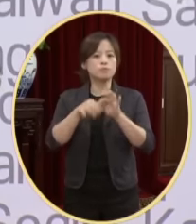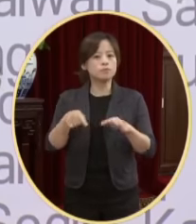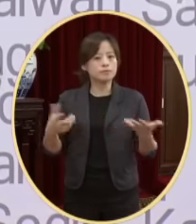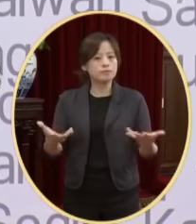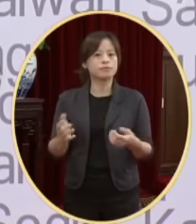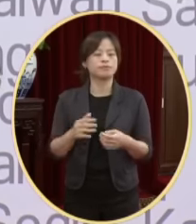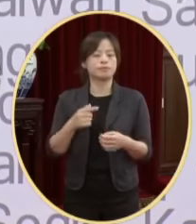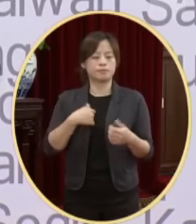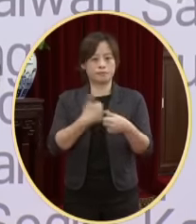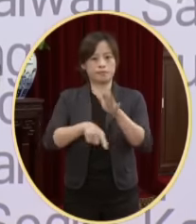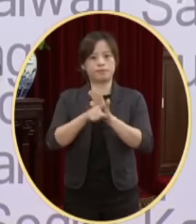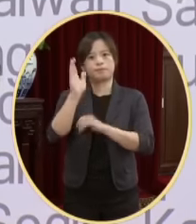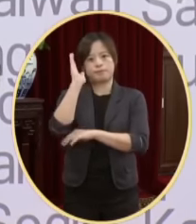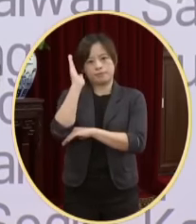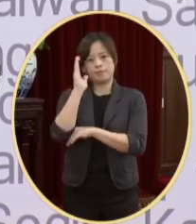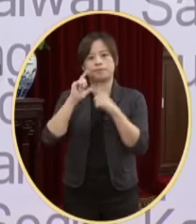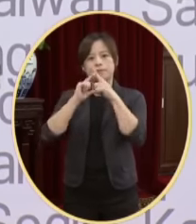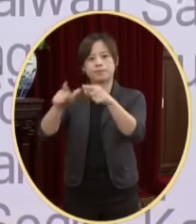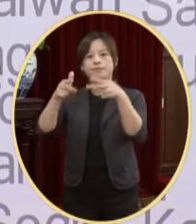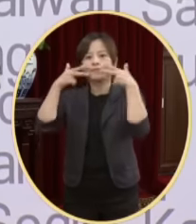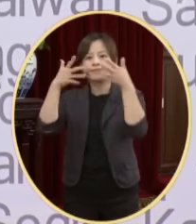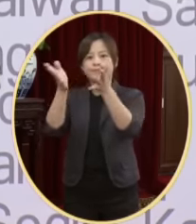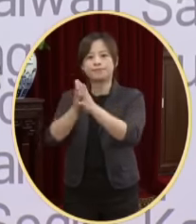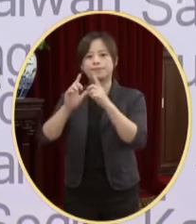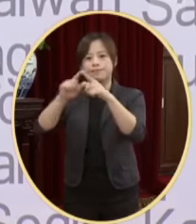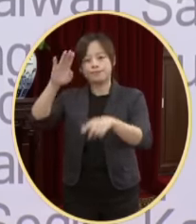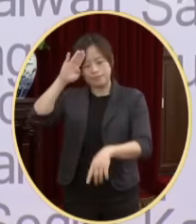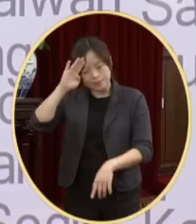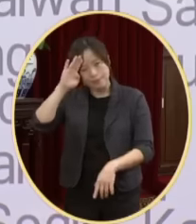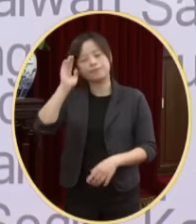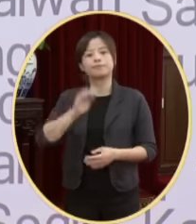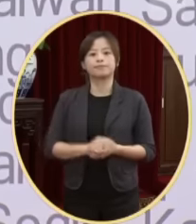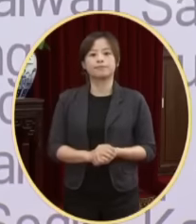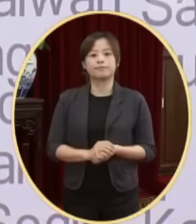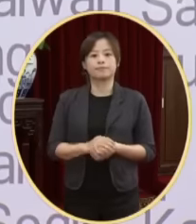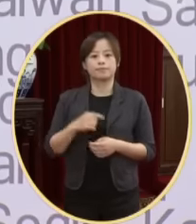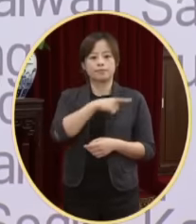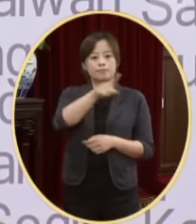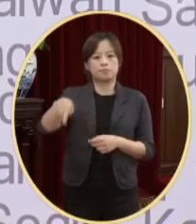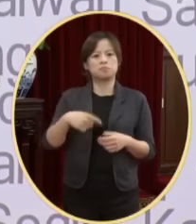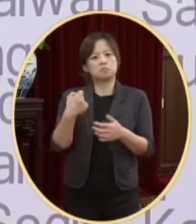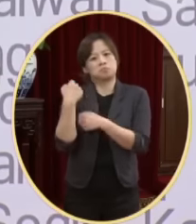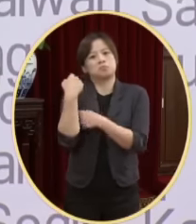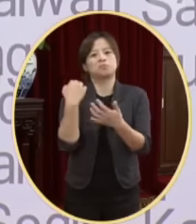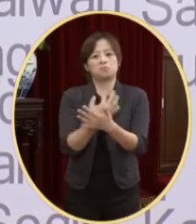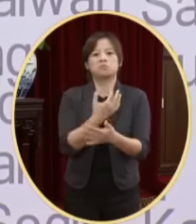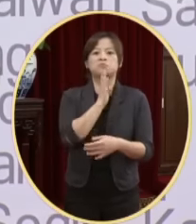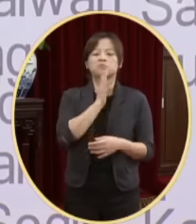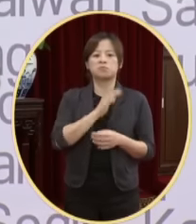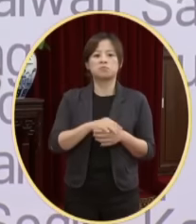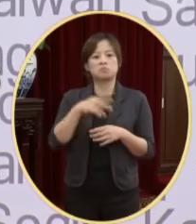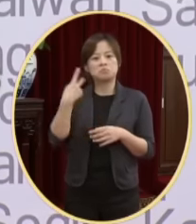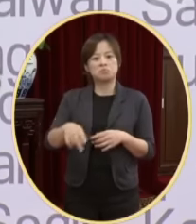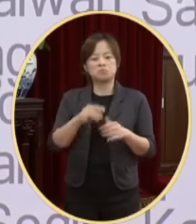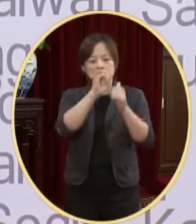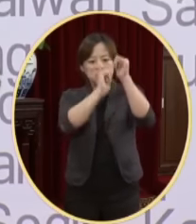此，我要代表政府向原住民族道歉。我们不够努力，而且